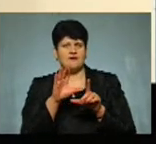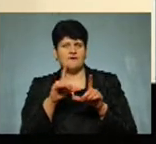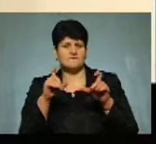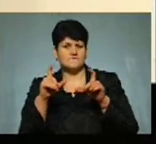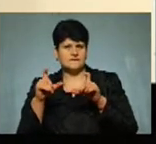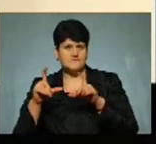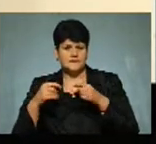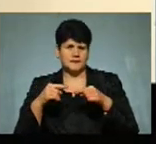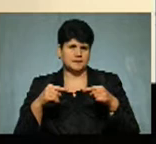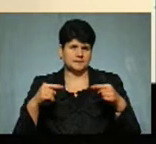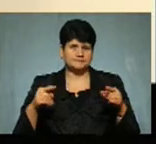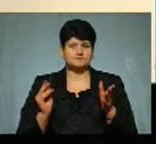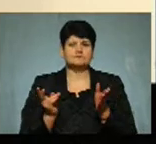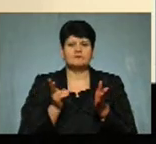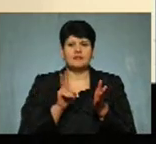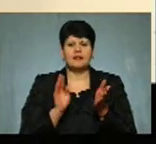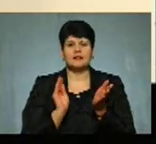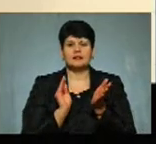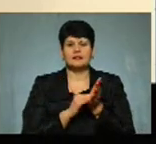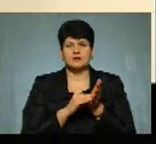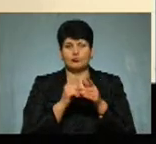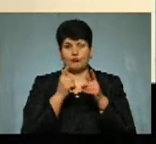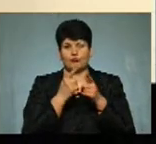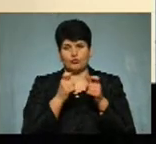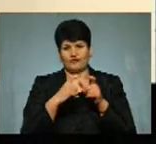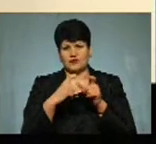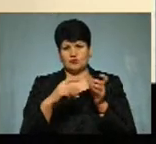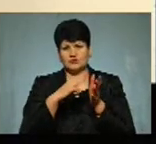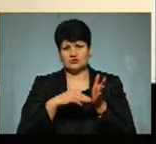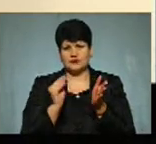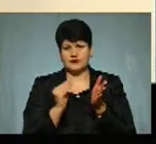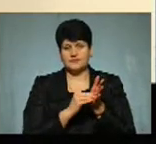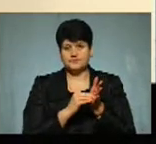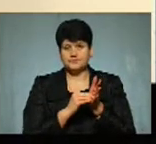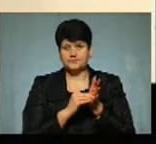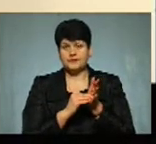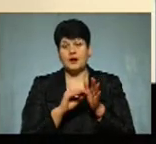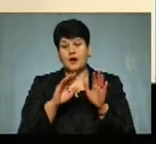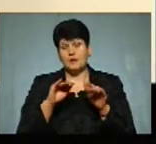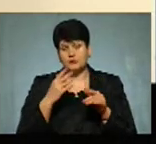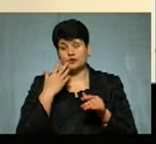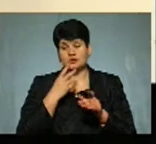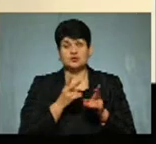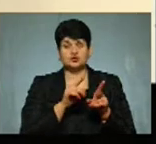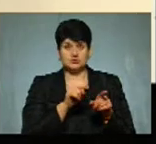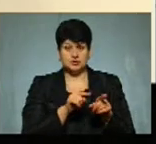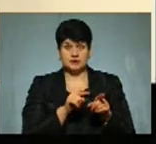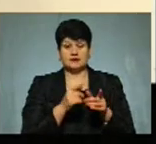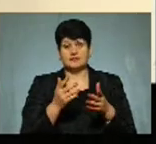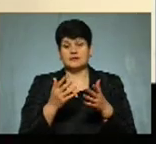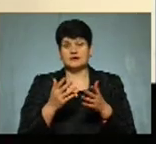моменти, залишається повідомлення про винесення постанови, і відповідно тільки після залишення повідомлення, встановлення